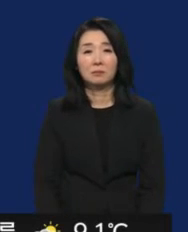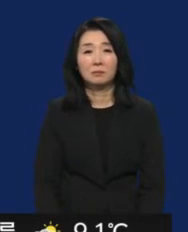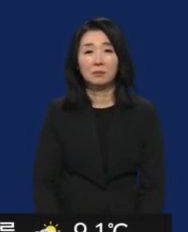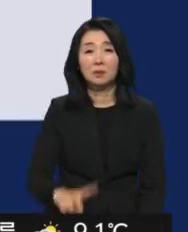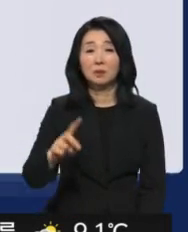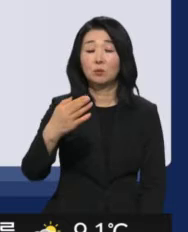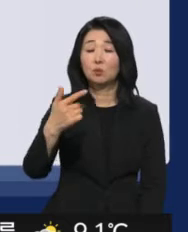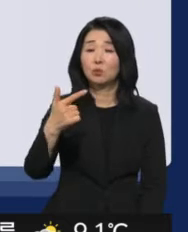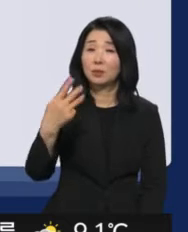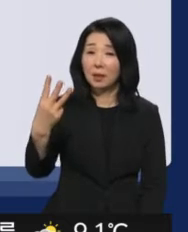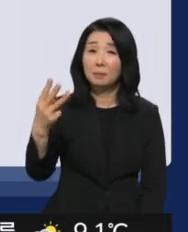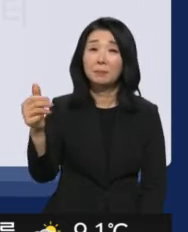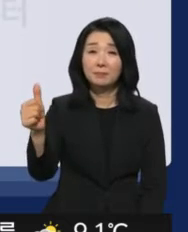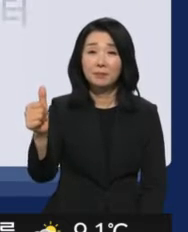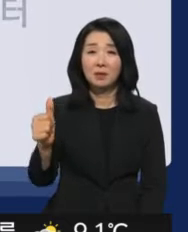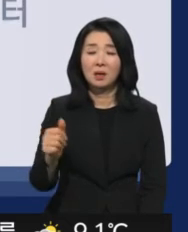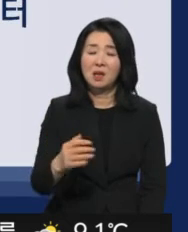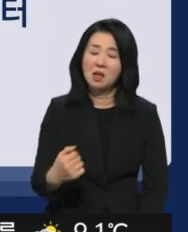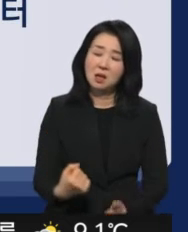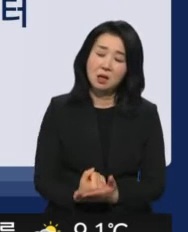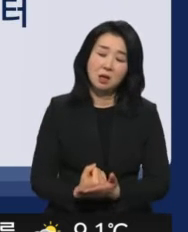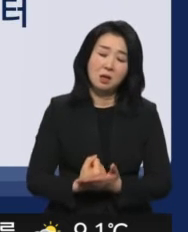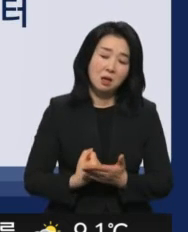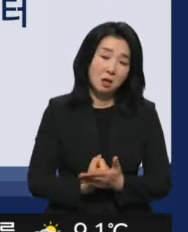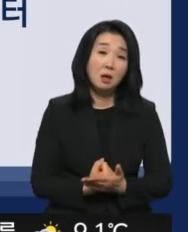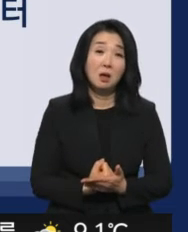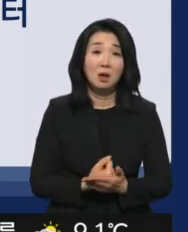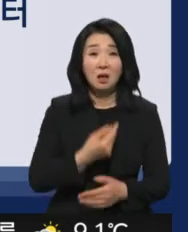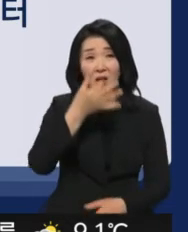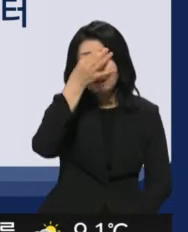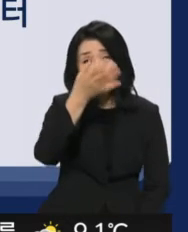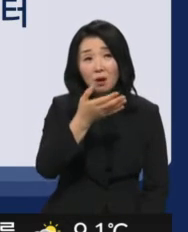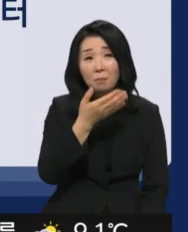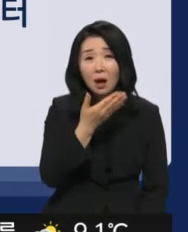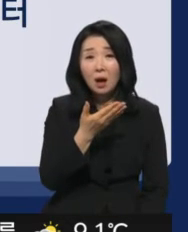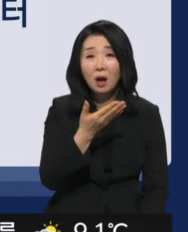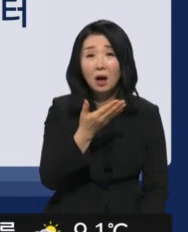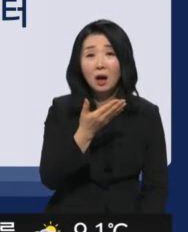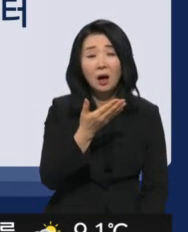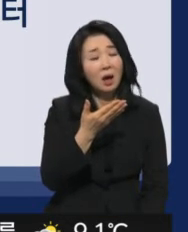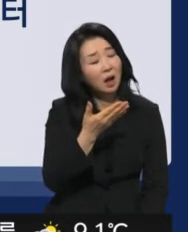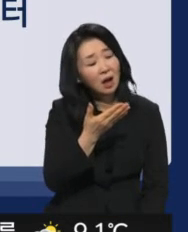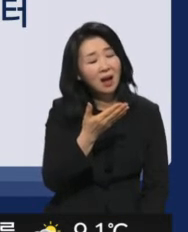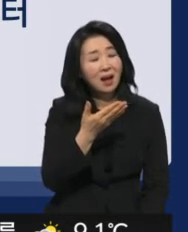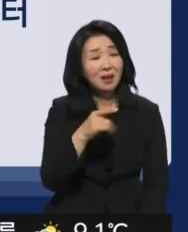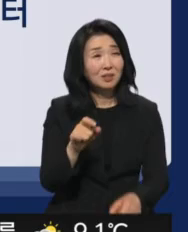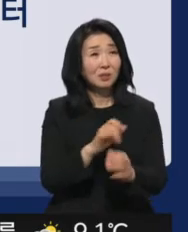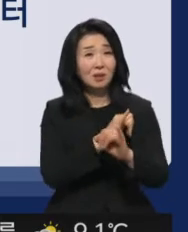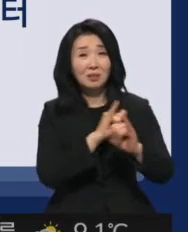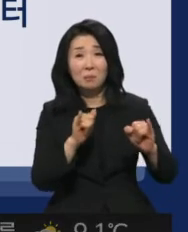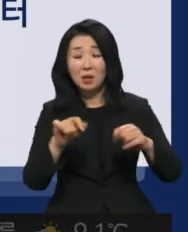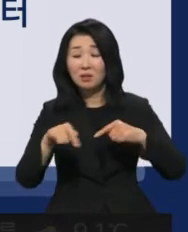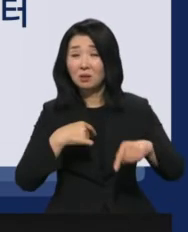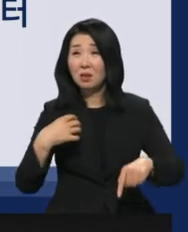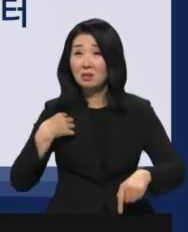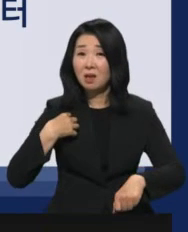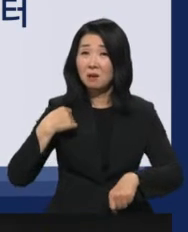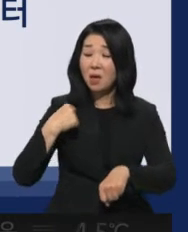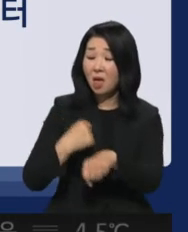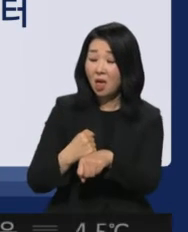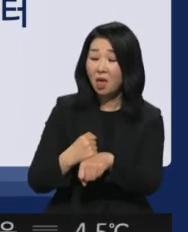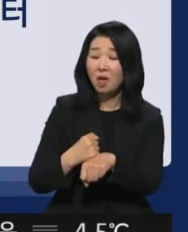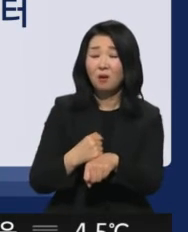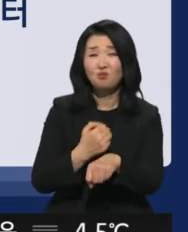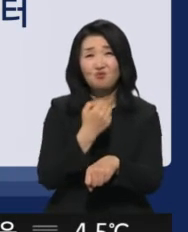또 2964님, 참으로 안타깝다. 사과는 할 수 있다. 특정인에게 정치적 책임을 몰라하는